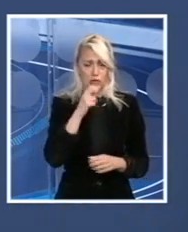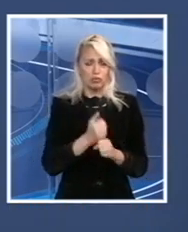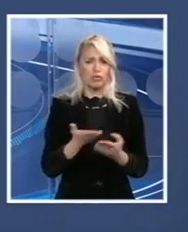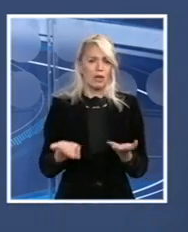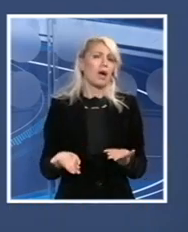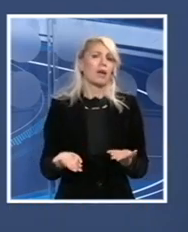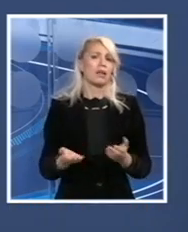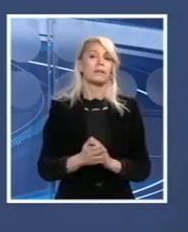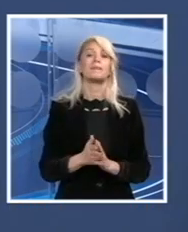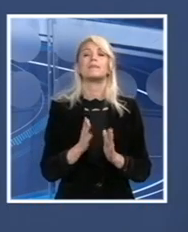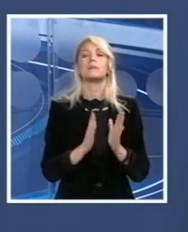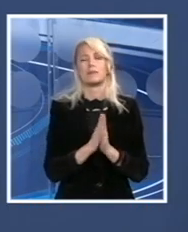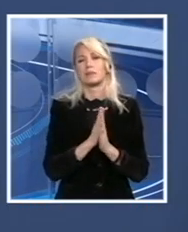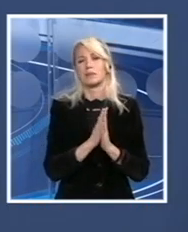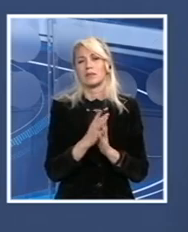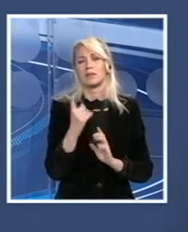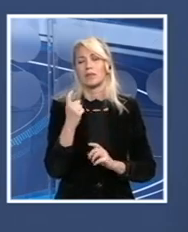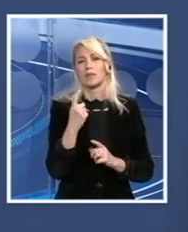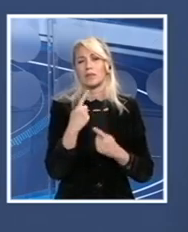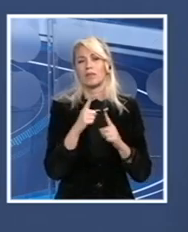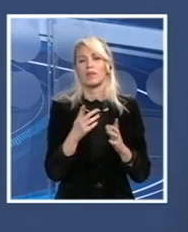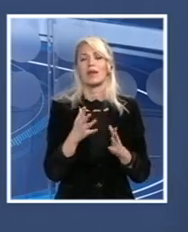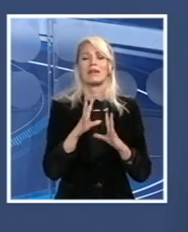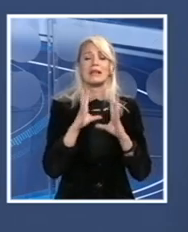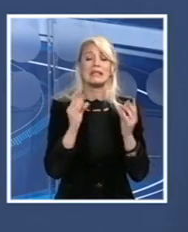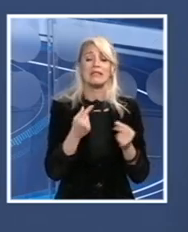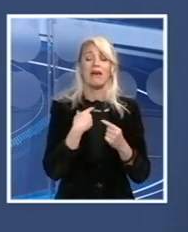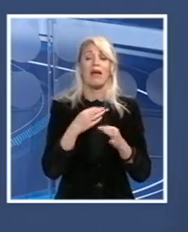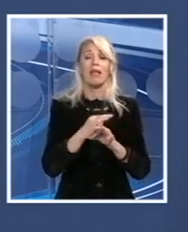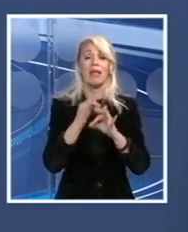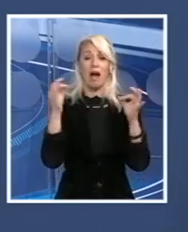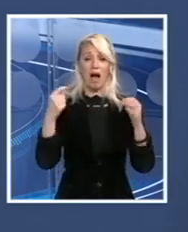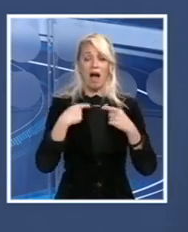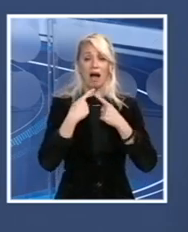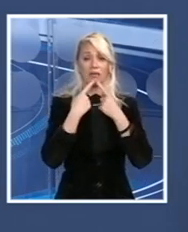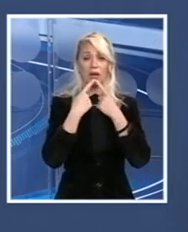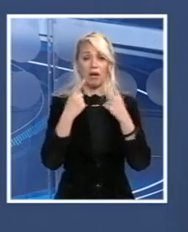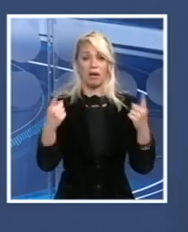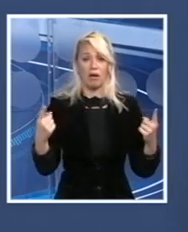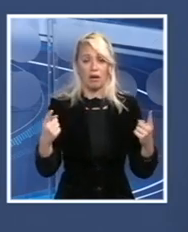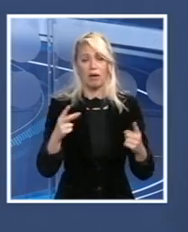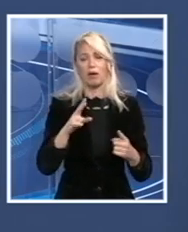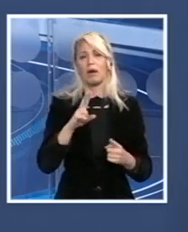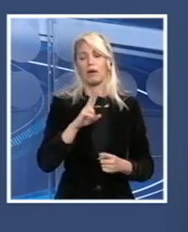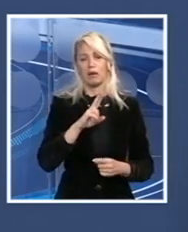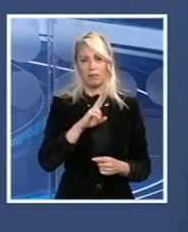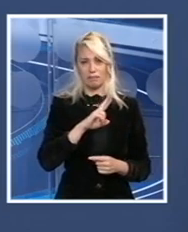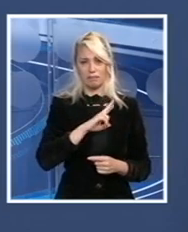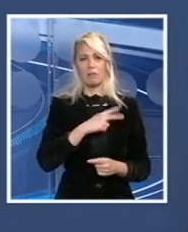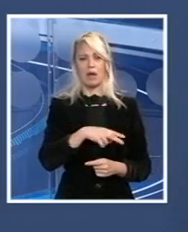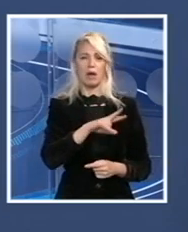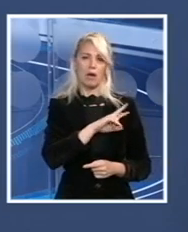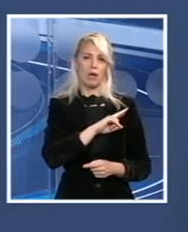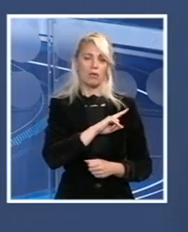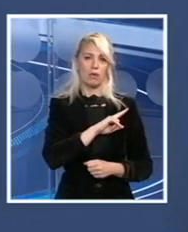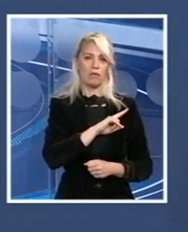napominjem, molim vas, za svaku javno izgovorenu reč treba, znači, da postoji jedna